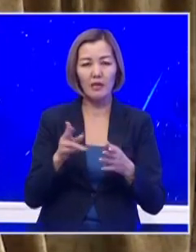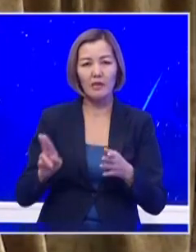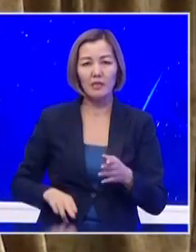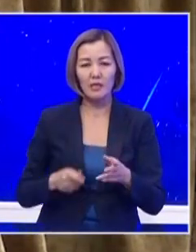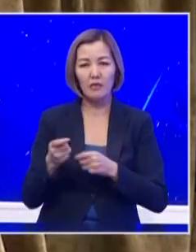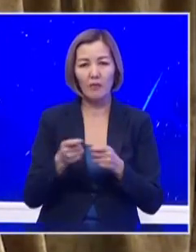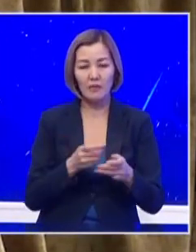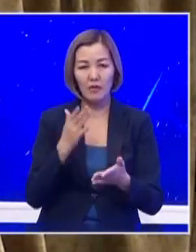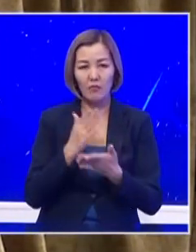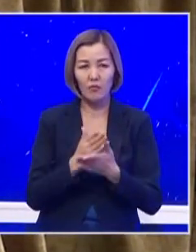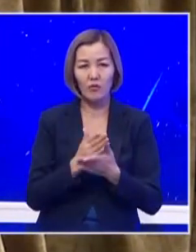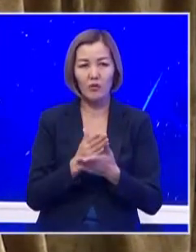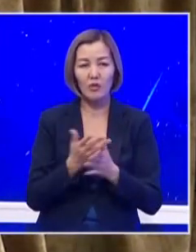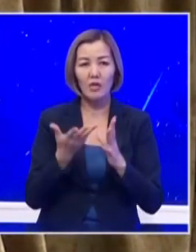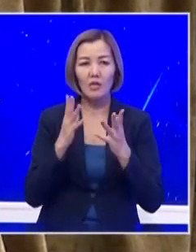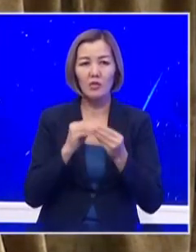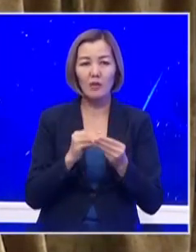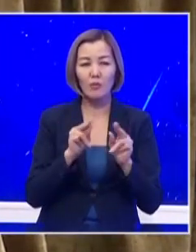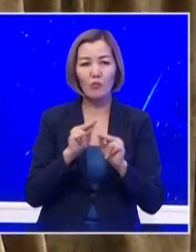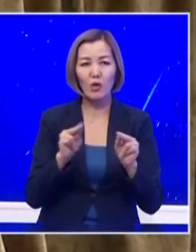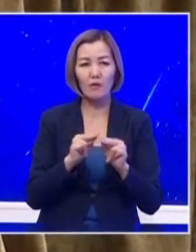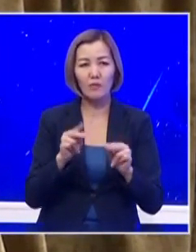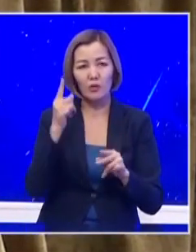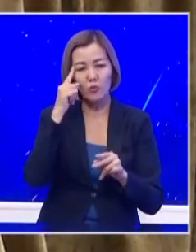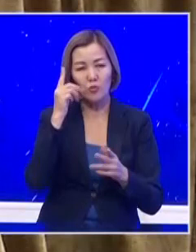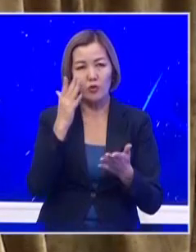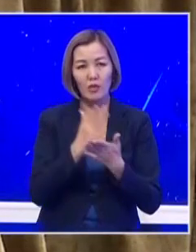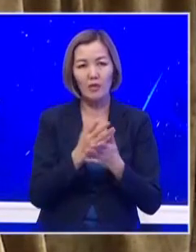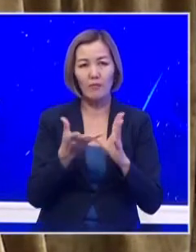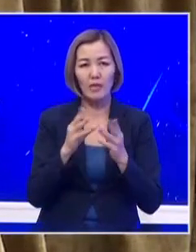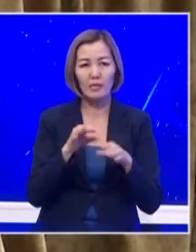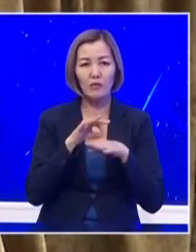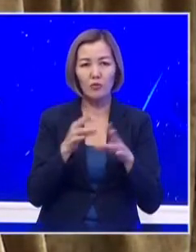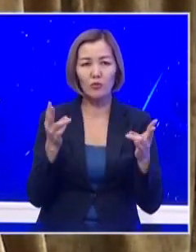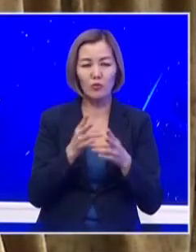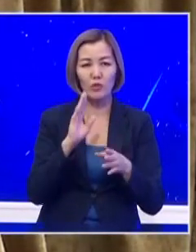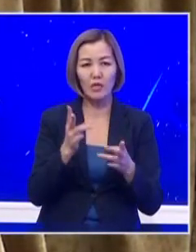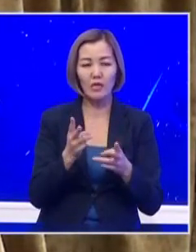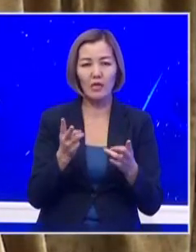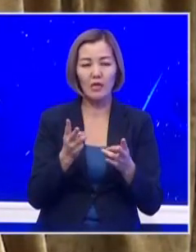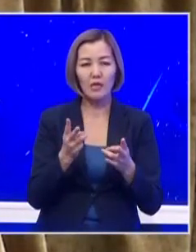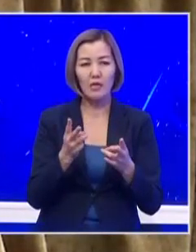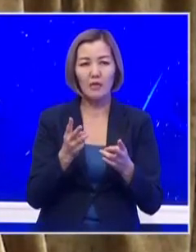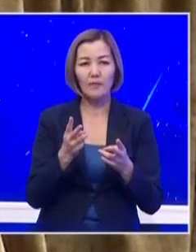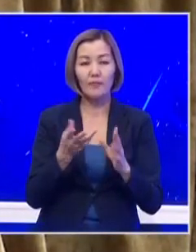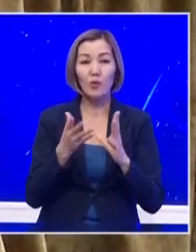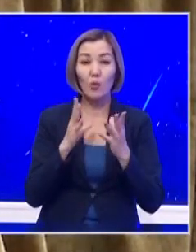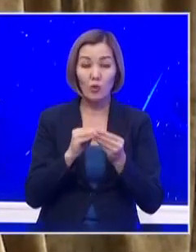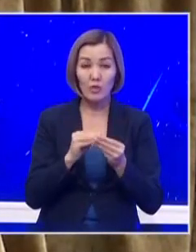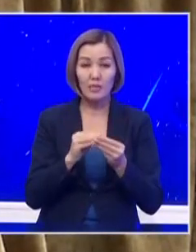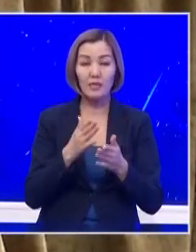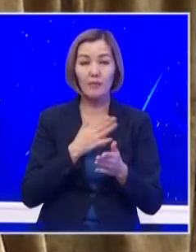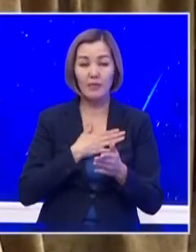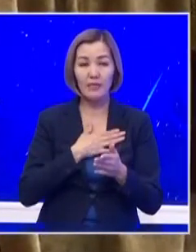отыр. Жалпы мұғалімдердің пікіріне барлығына сараптама жүргізілетін болады. Қорытындысында